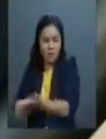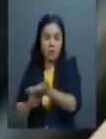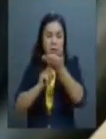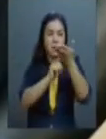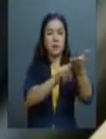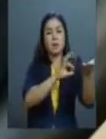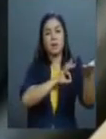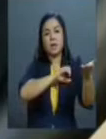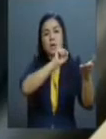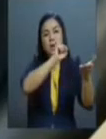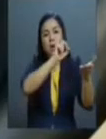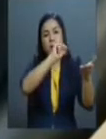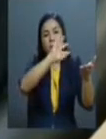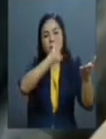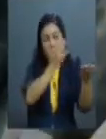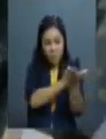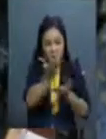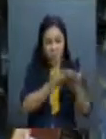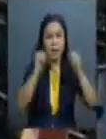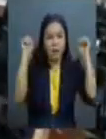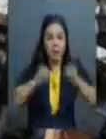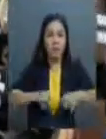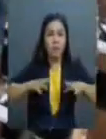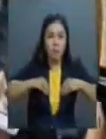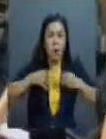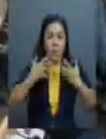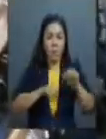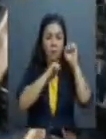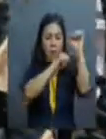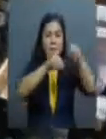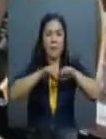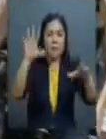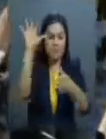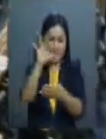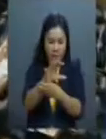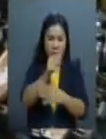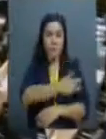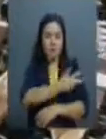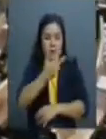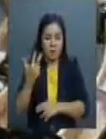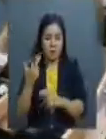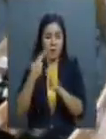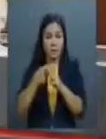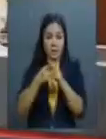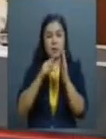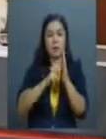าเห็นชอบให้มีผลบังคับใช้แสนยากรสิงห์วิรธรรมไทย PBS รายงาน